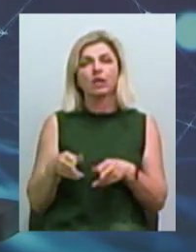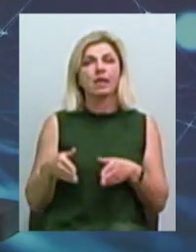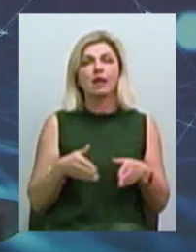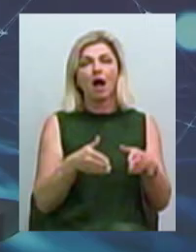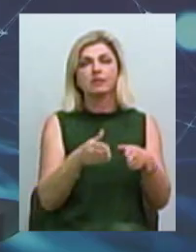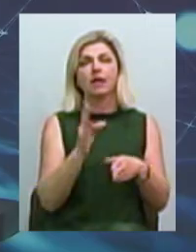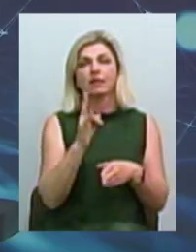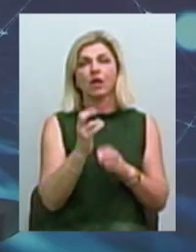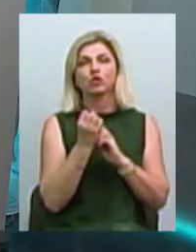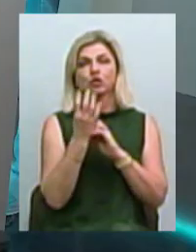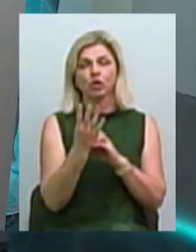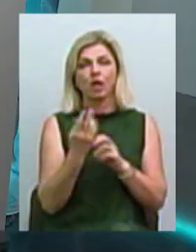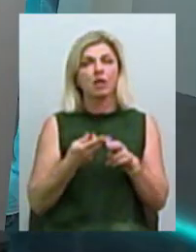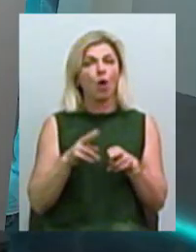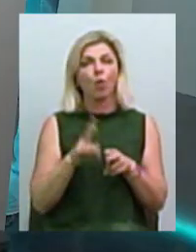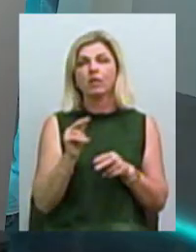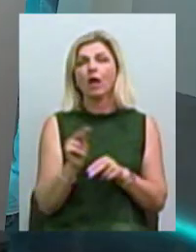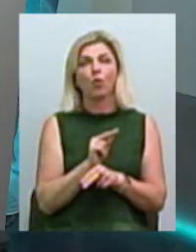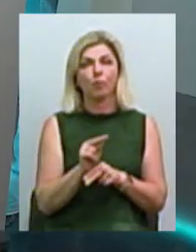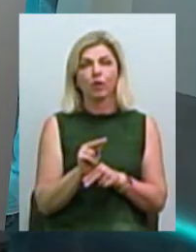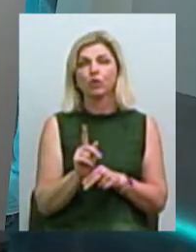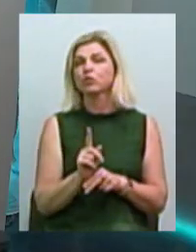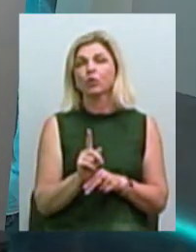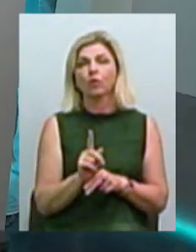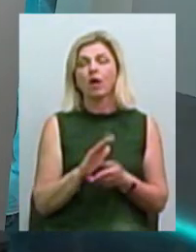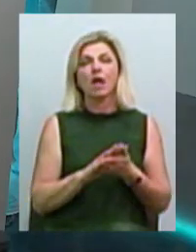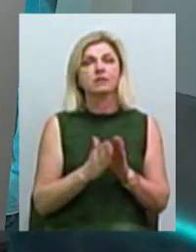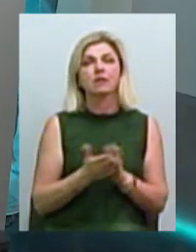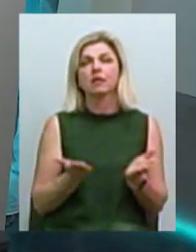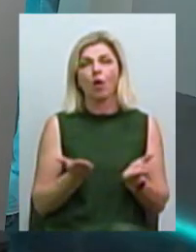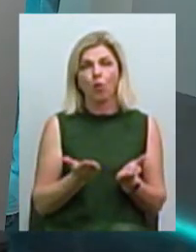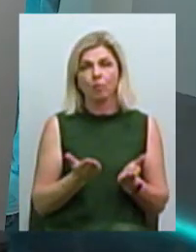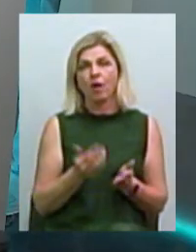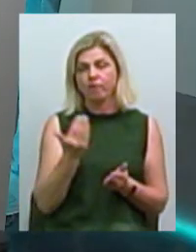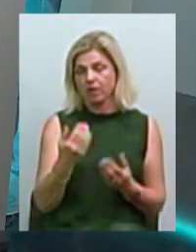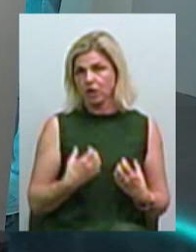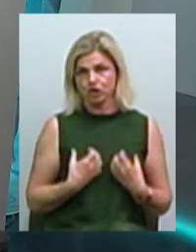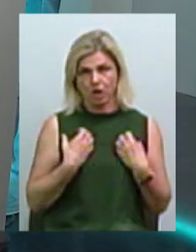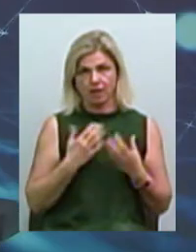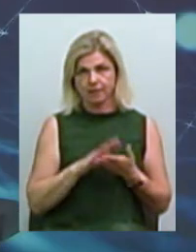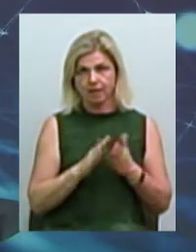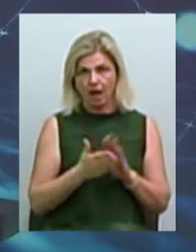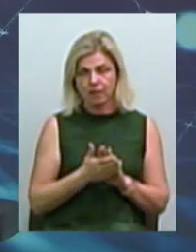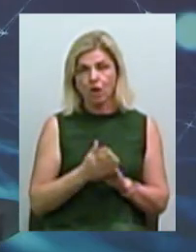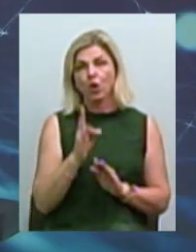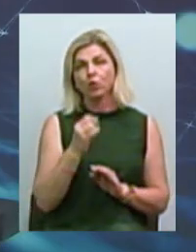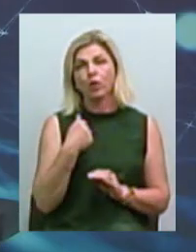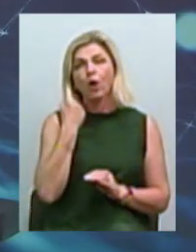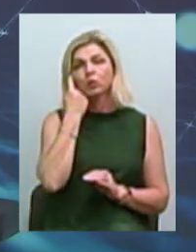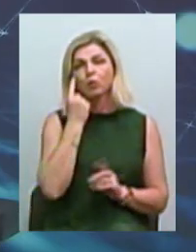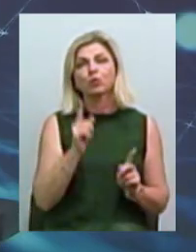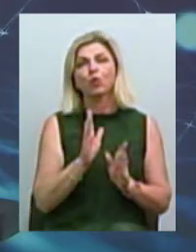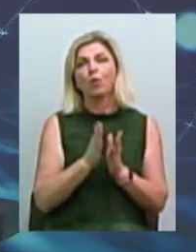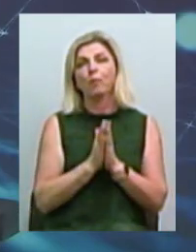яку не реконструюєте, в якому вона стані? Вона вже в жахливому стані, але, знову ж таки, я думаю, що ми будемо